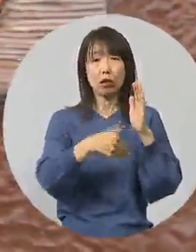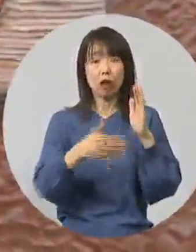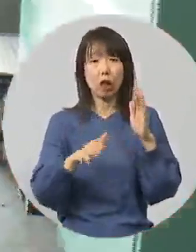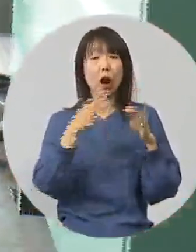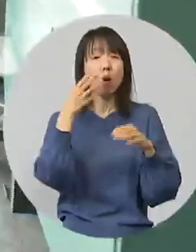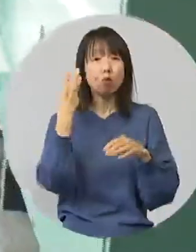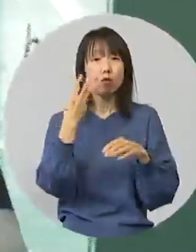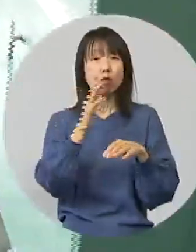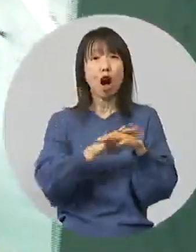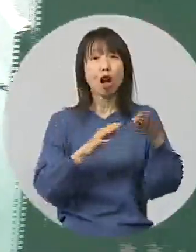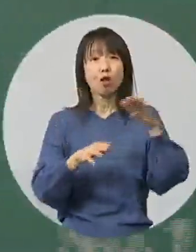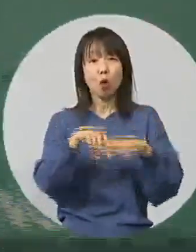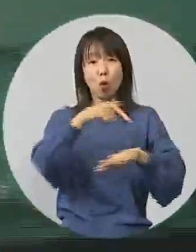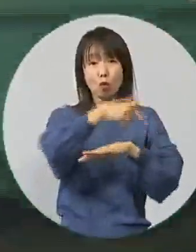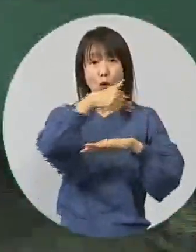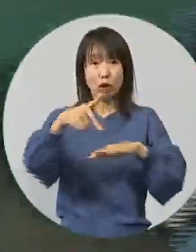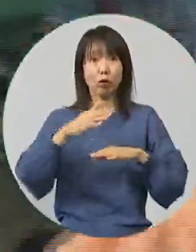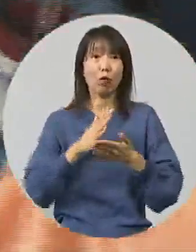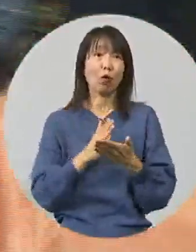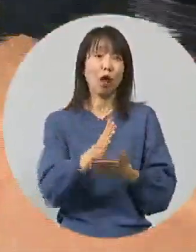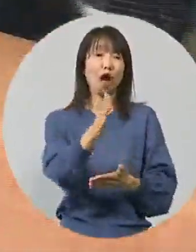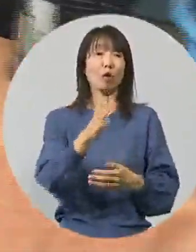こちらで作業されてます。